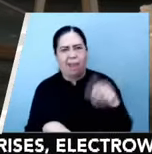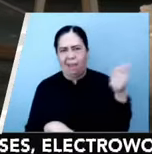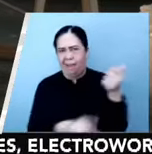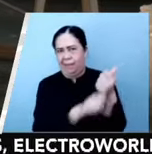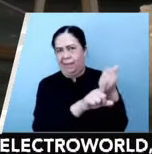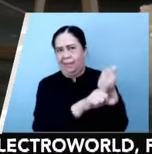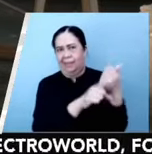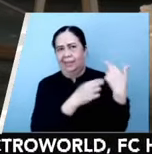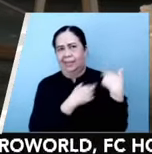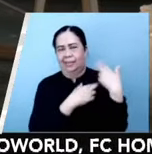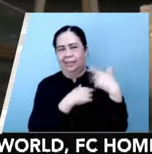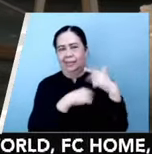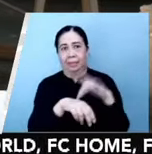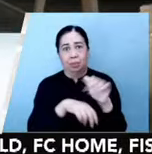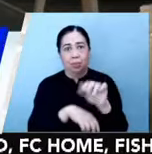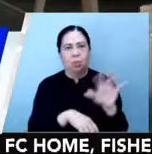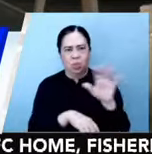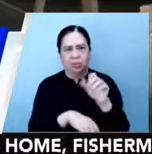araw.